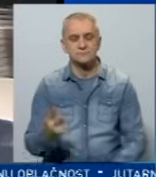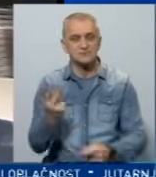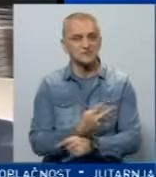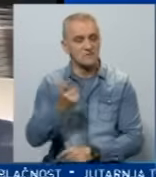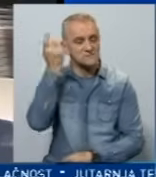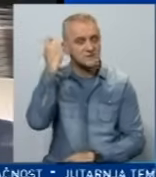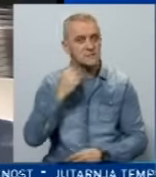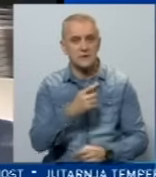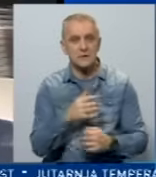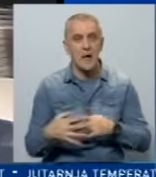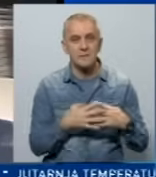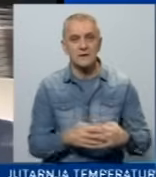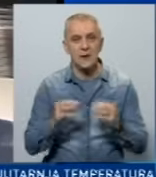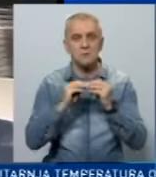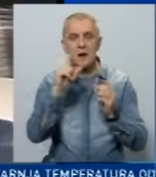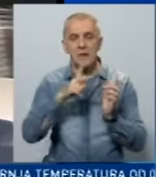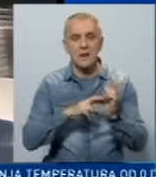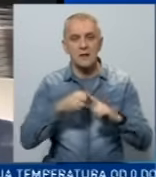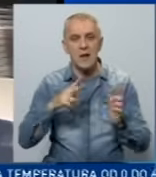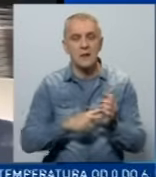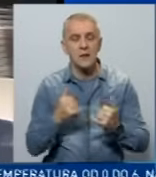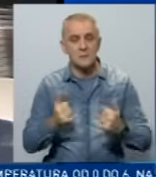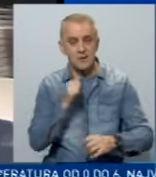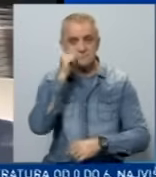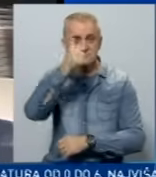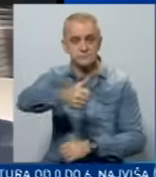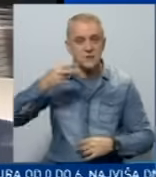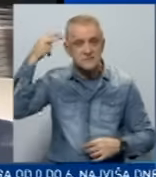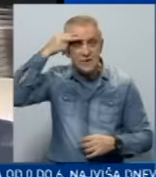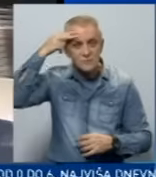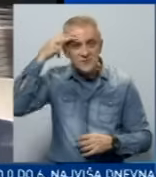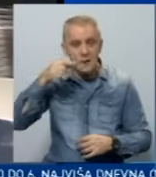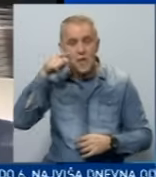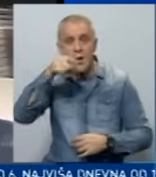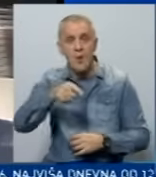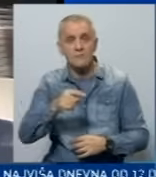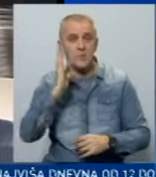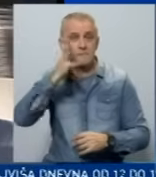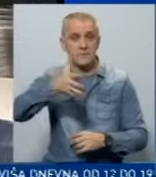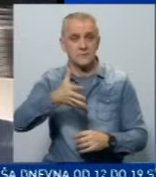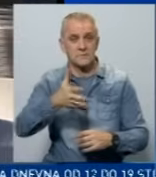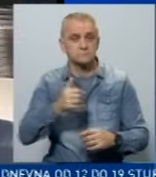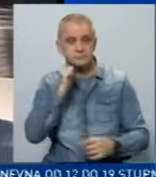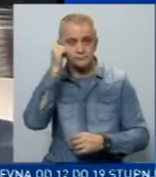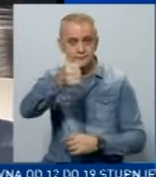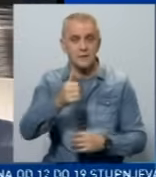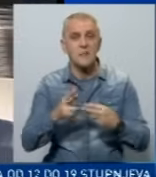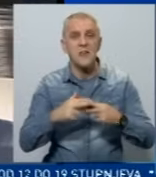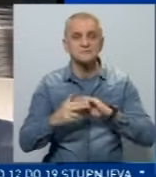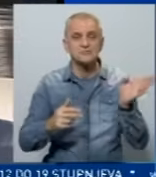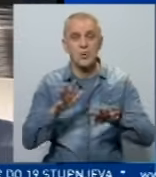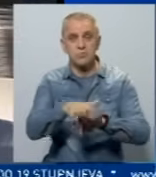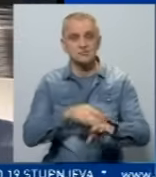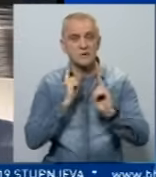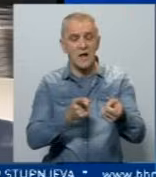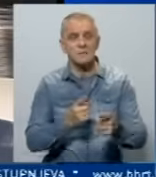Državni sekretar SAD-a Antony Blinken danas je stigao u Saudijsku Arabiju. Ovo je Blinkenova peta posjeta Bliskom istoku od početka